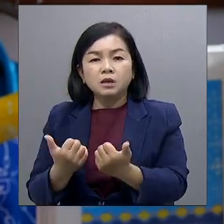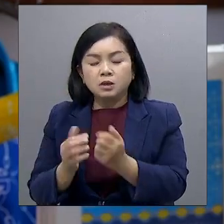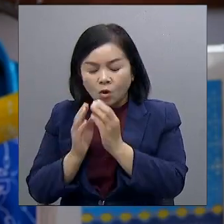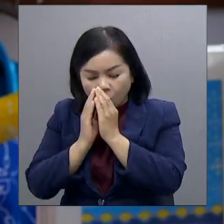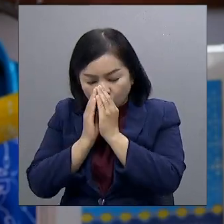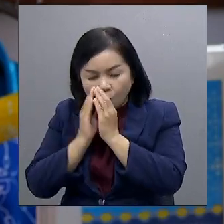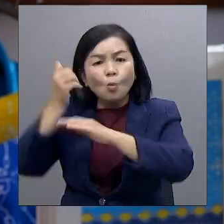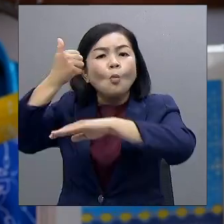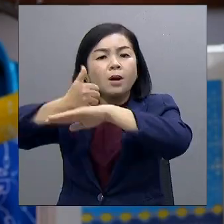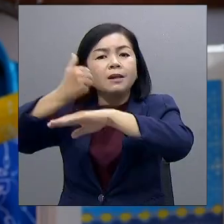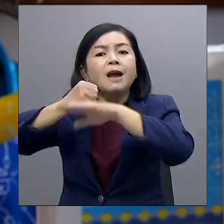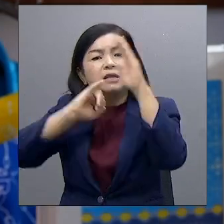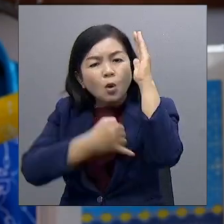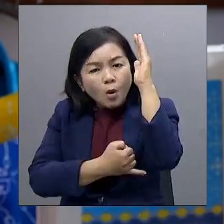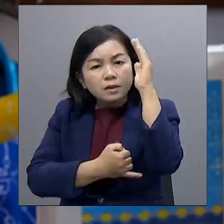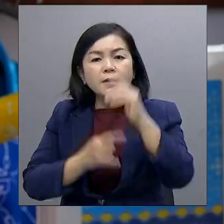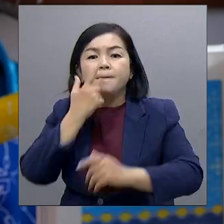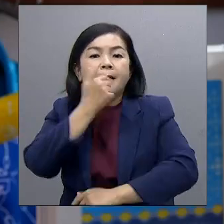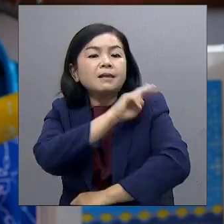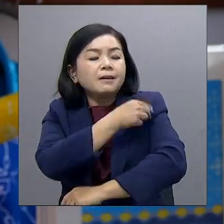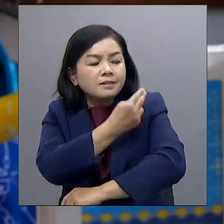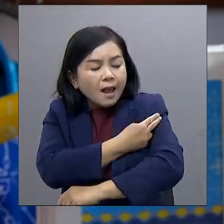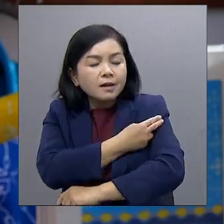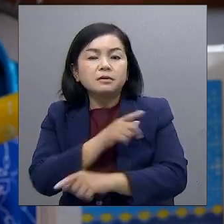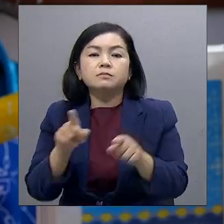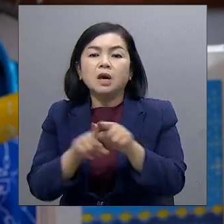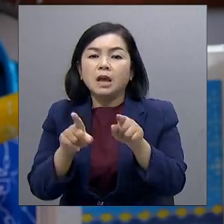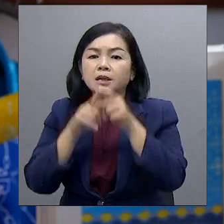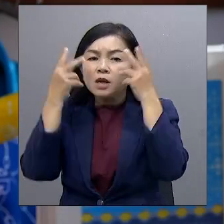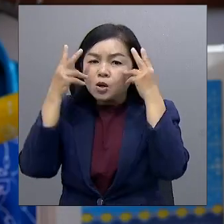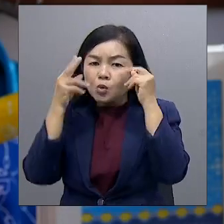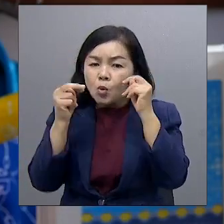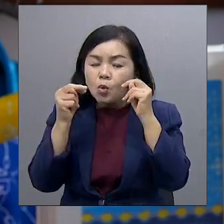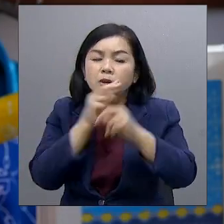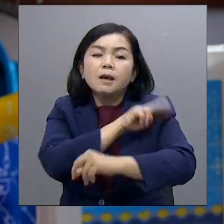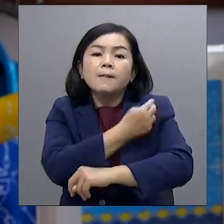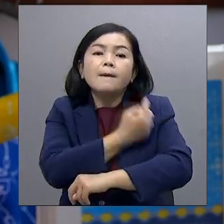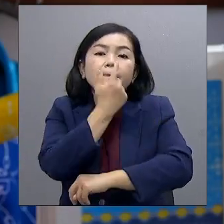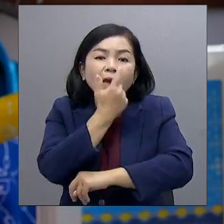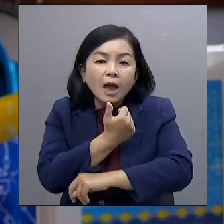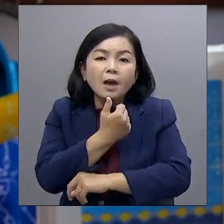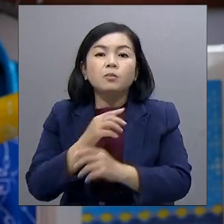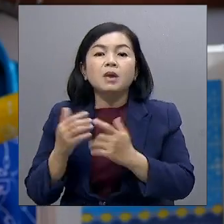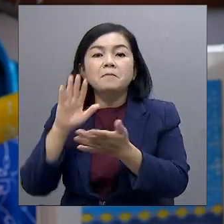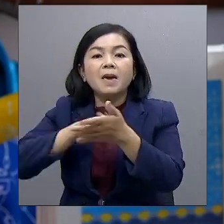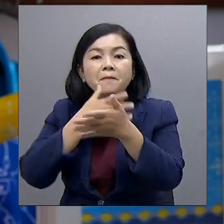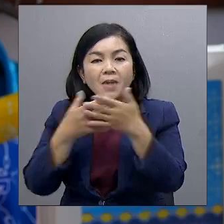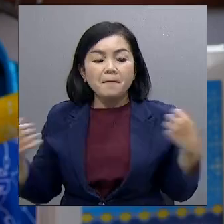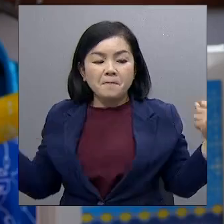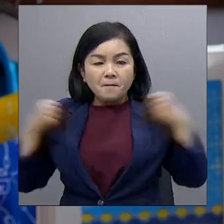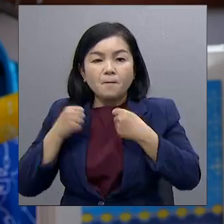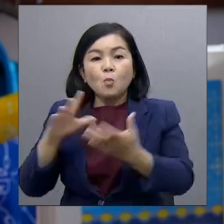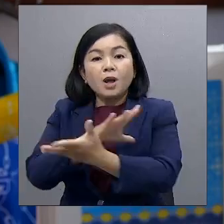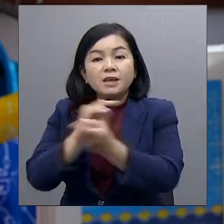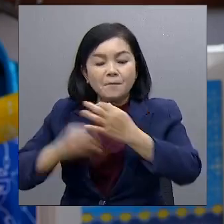ท่านผู้ว่าและท่านนายกเหล่ากาชาติที่ได้มีนโยบายให้สวมใส่ผ้าลายอัลักษณ์พังงา